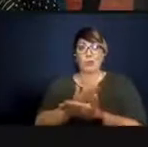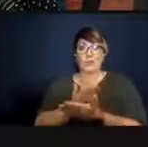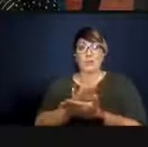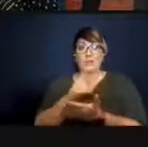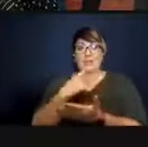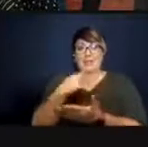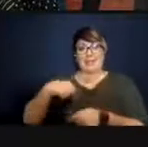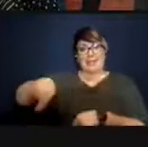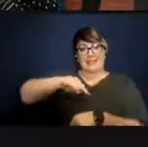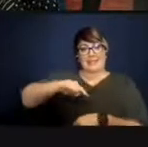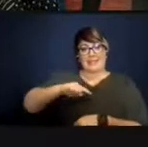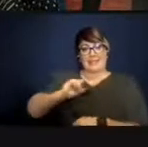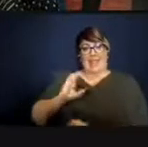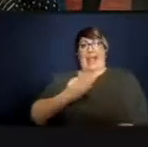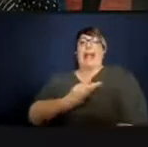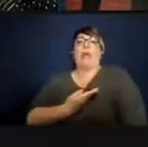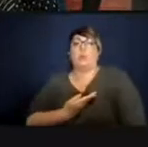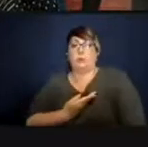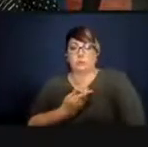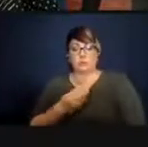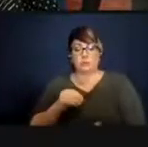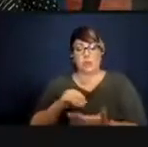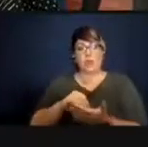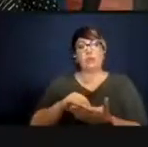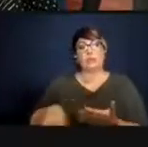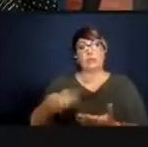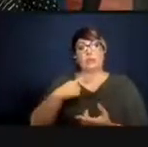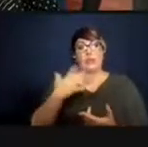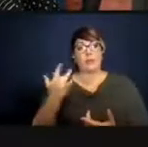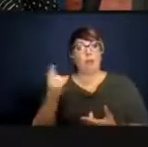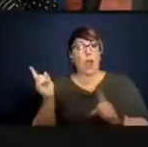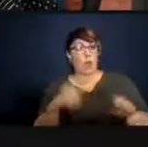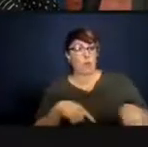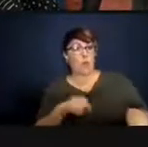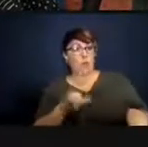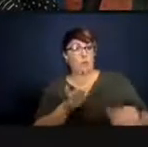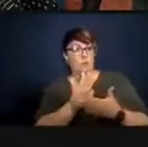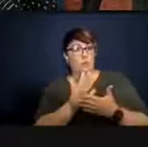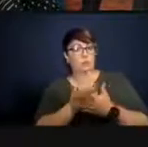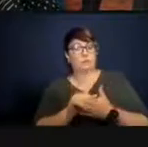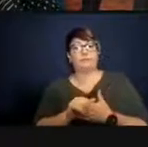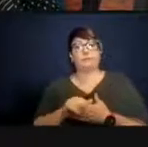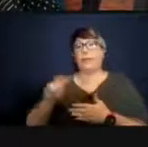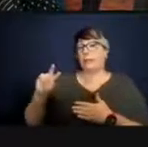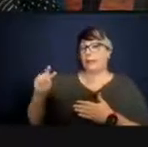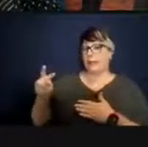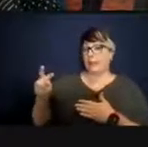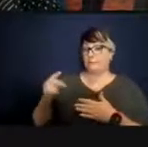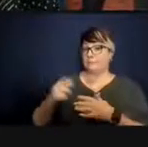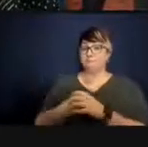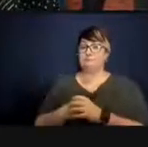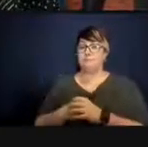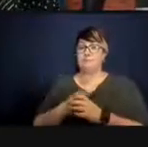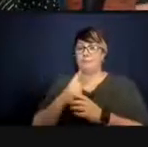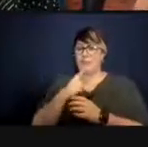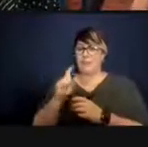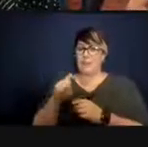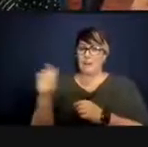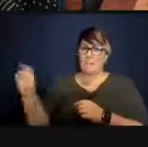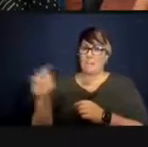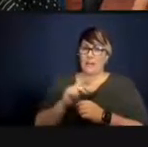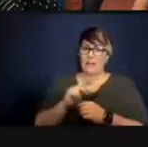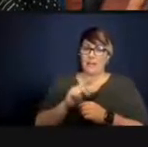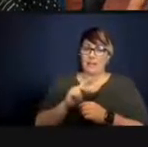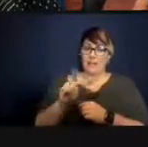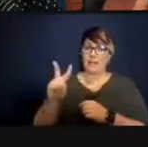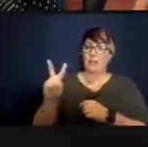maelezo uliyatoa, kwa sababu hili ni jambo muhimu sana. Jambo la pili, ningependa